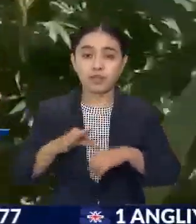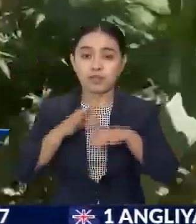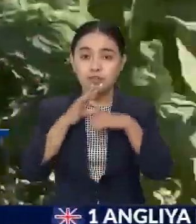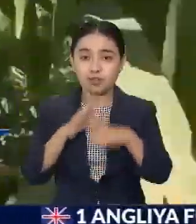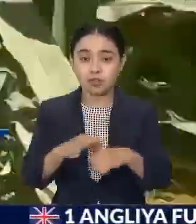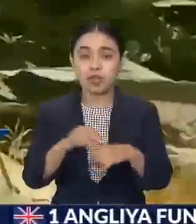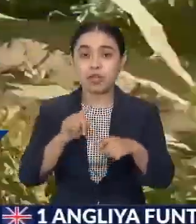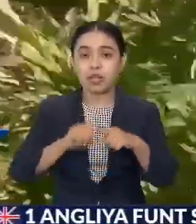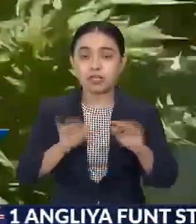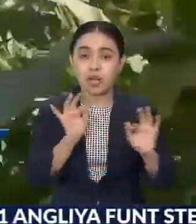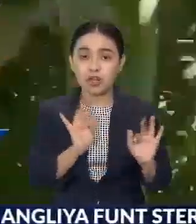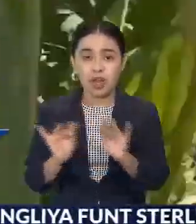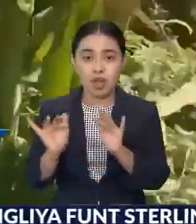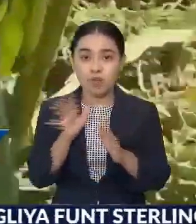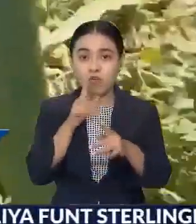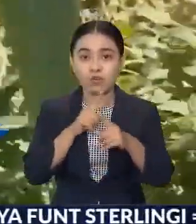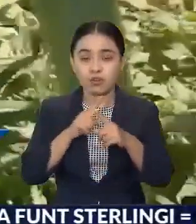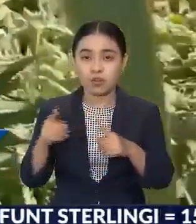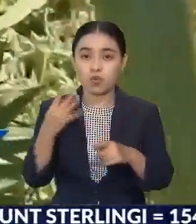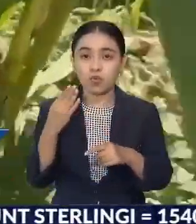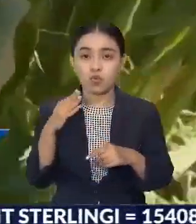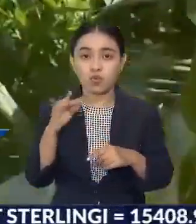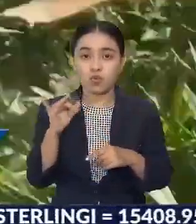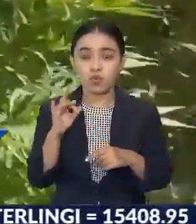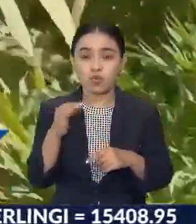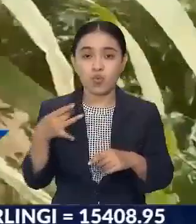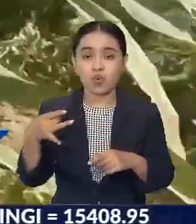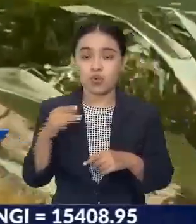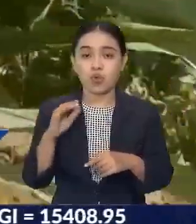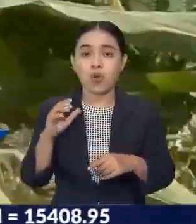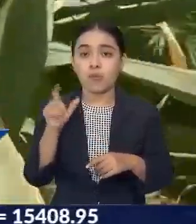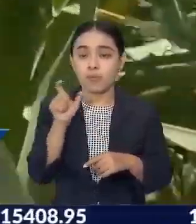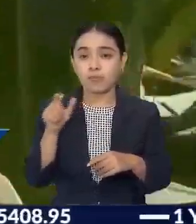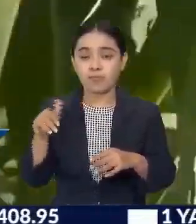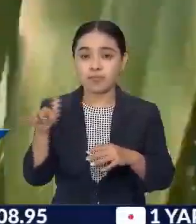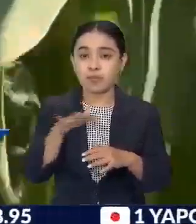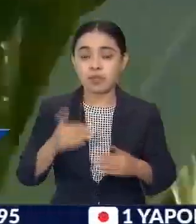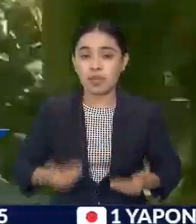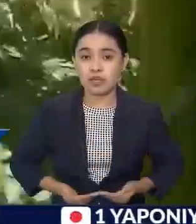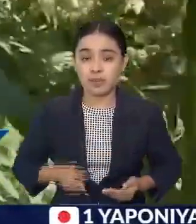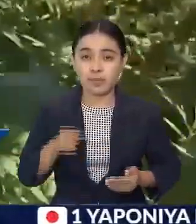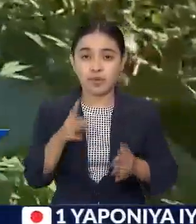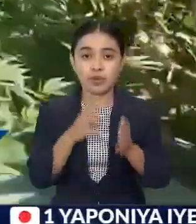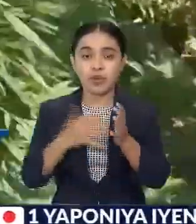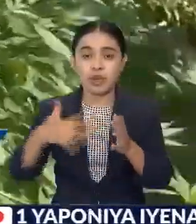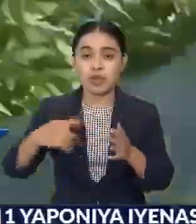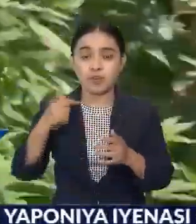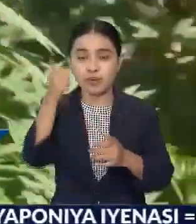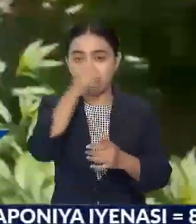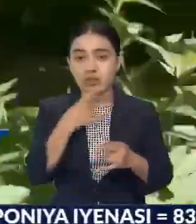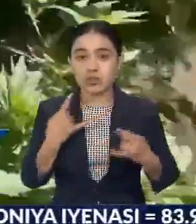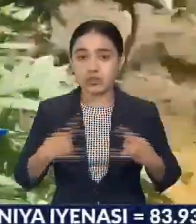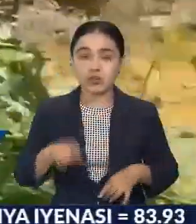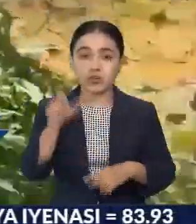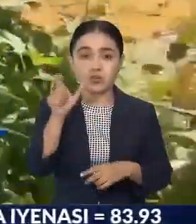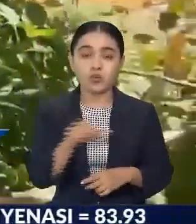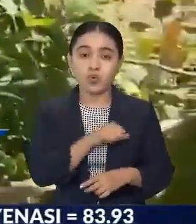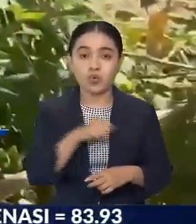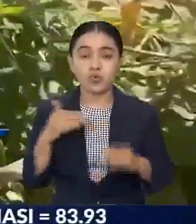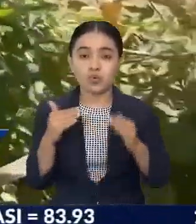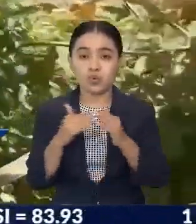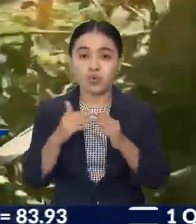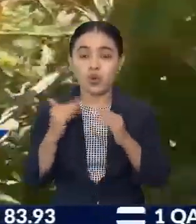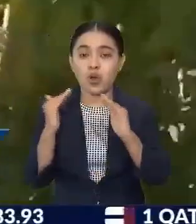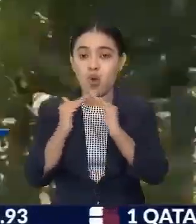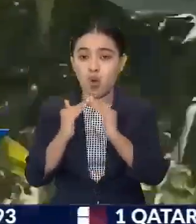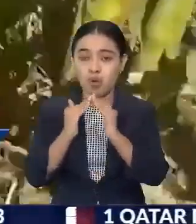o'tkazilgan tezkor tadbir davomida To'rtko'l tumani O'zbekiston ovul fuqarolar yig'inida yashovchi 1951-yilda tug'ilgan fuqaro o'z uyining